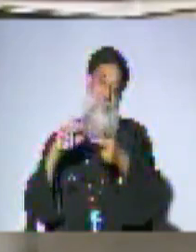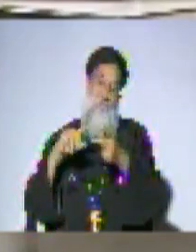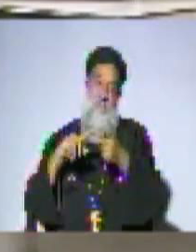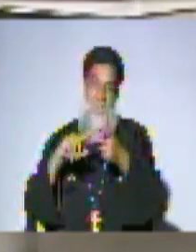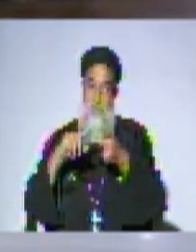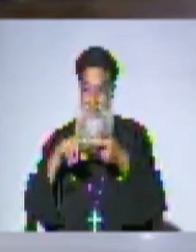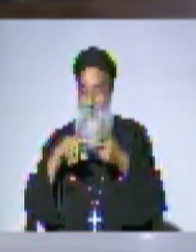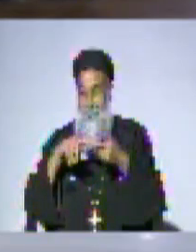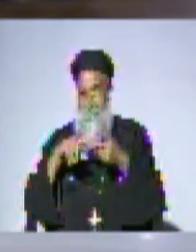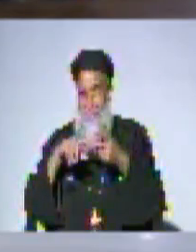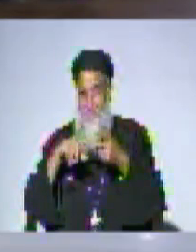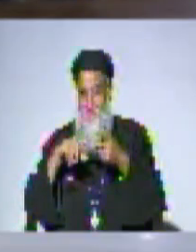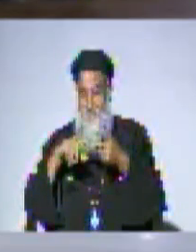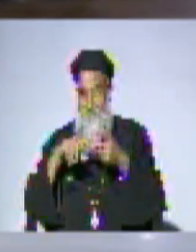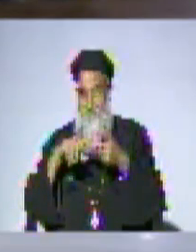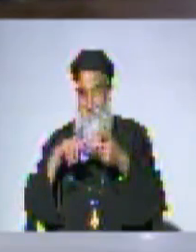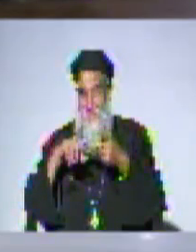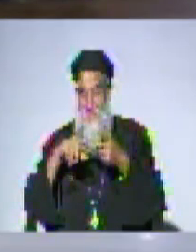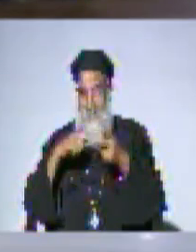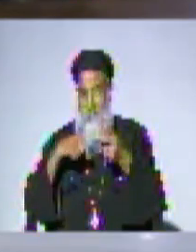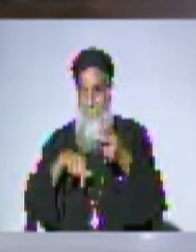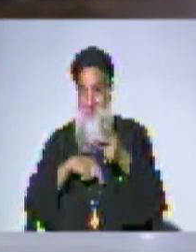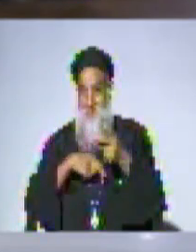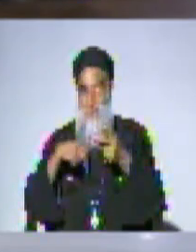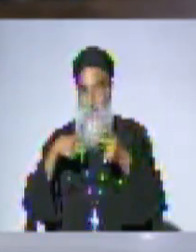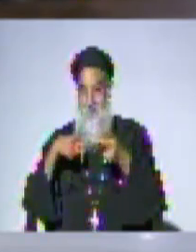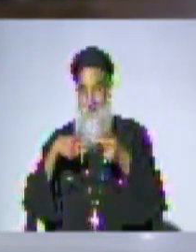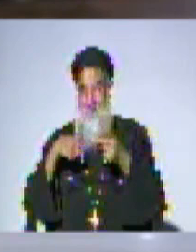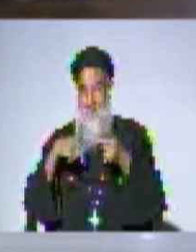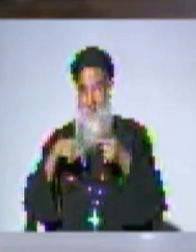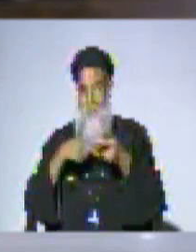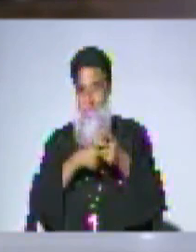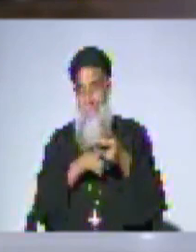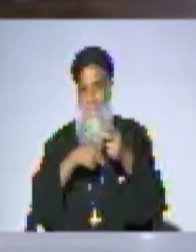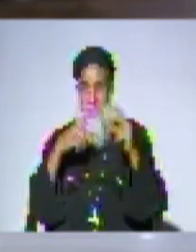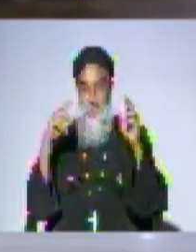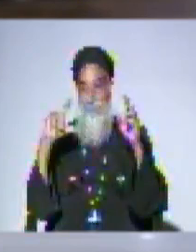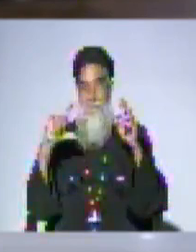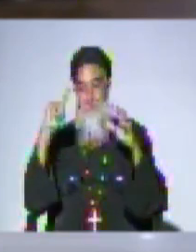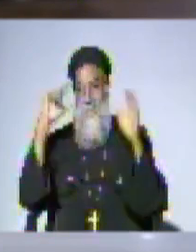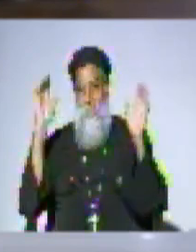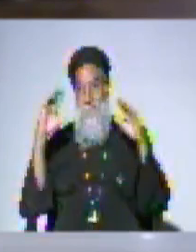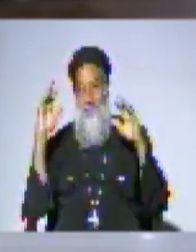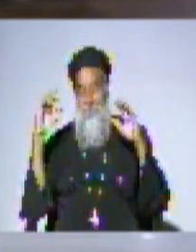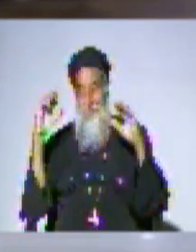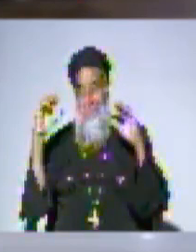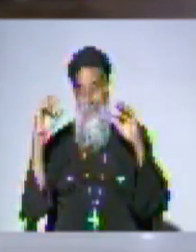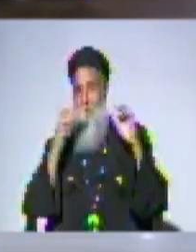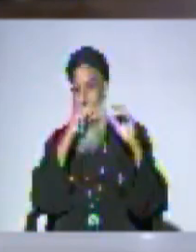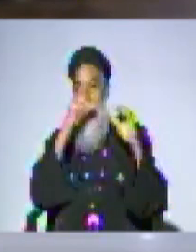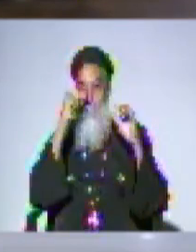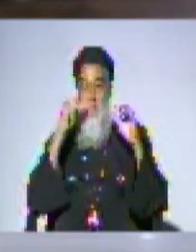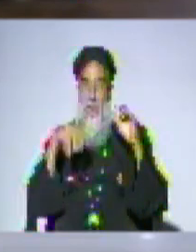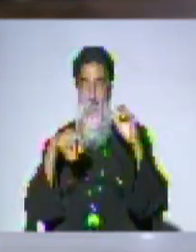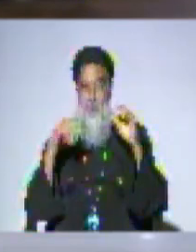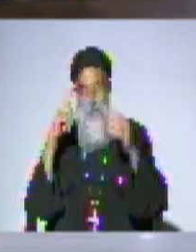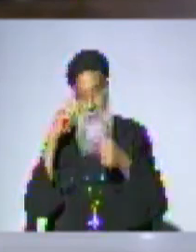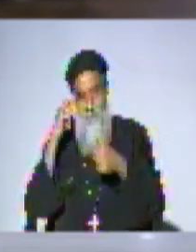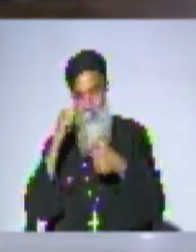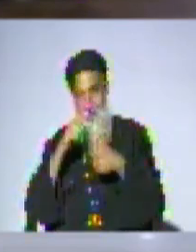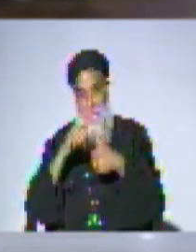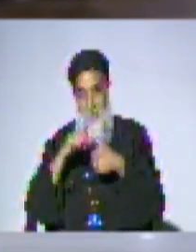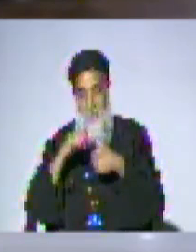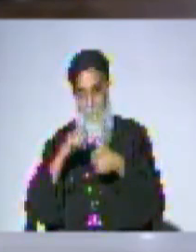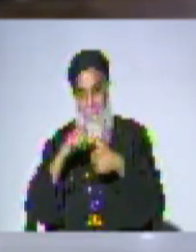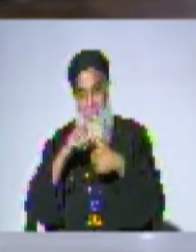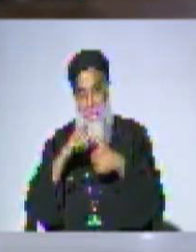الثاني هو الكنيسه بتاعتنا على اسم الملاك ميخائيل، بيجي يوم عيد الملاك ميخائيل الاستذكار يقروا